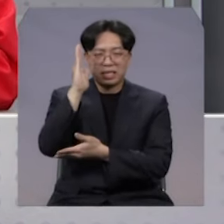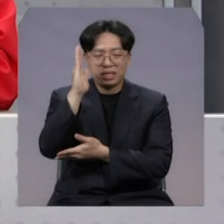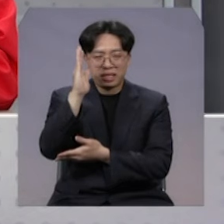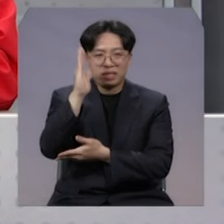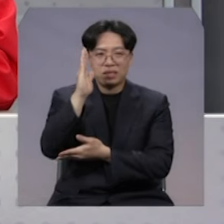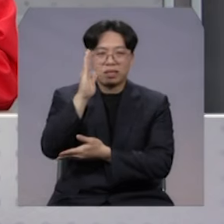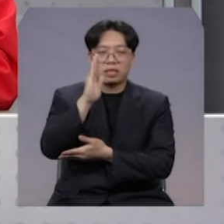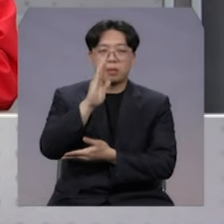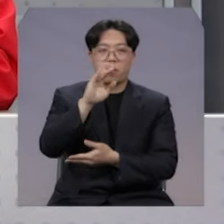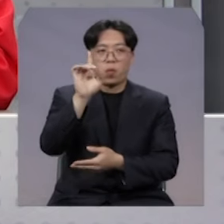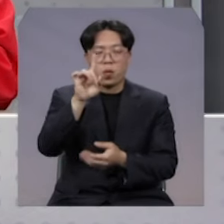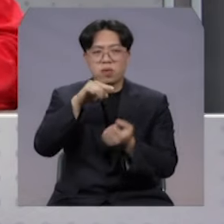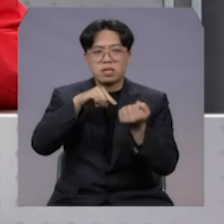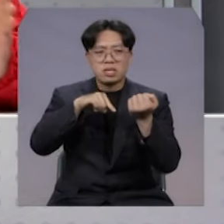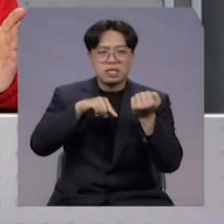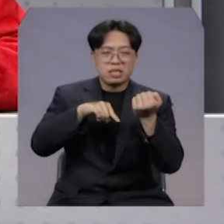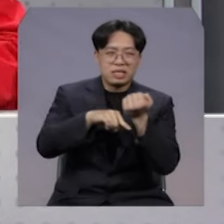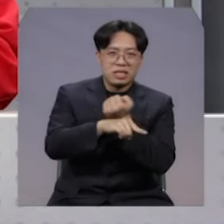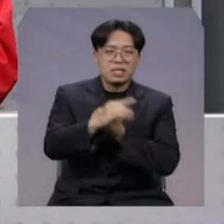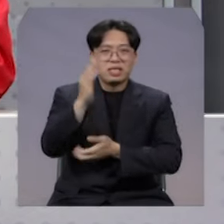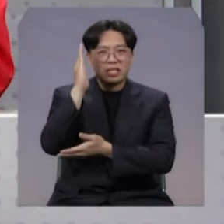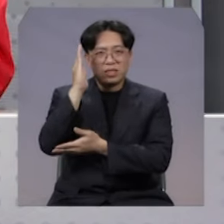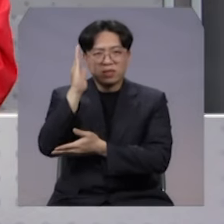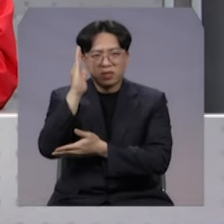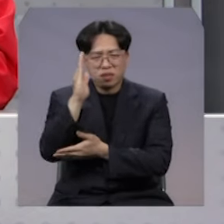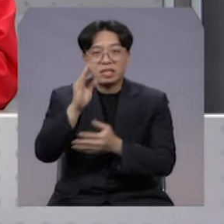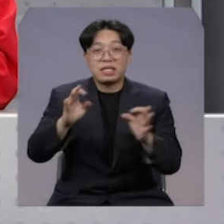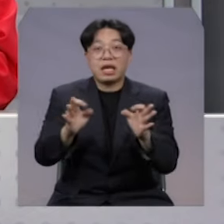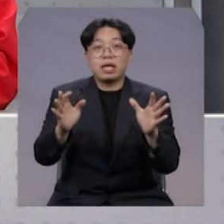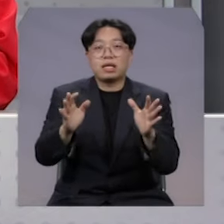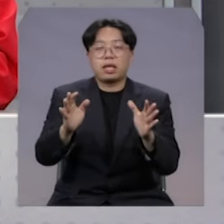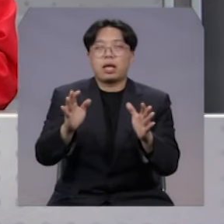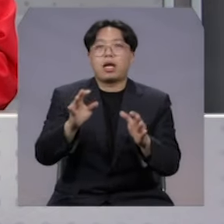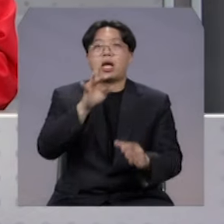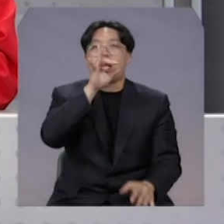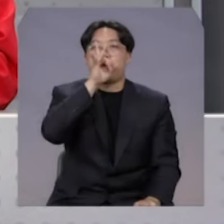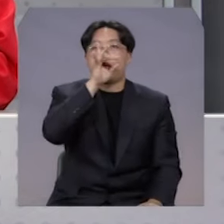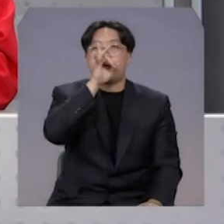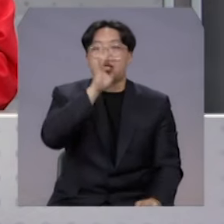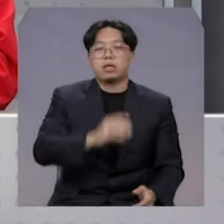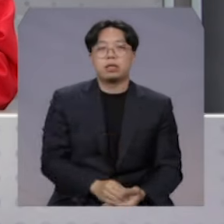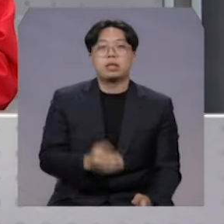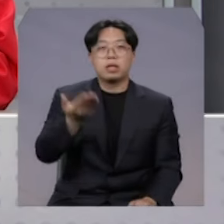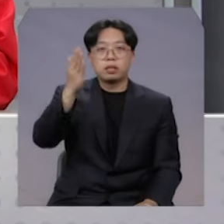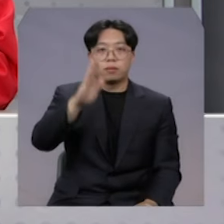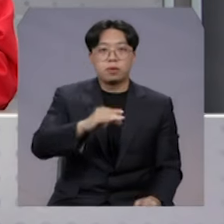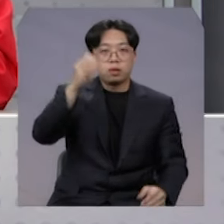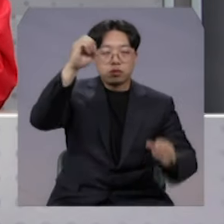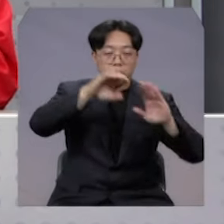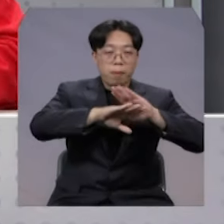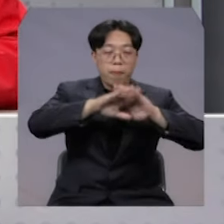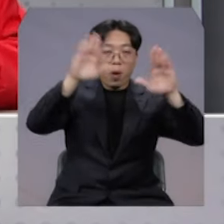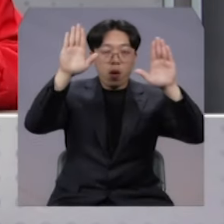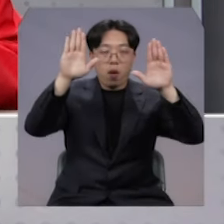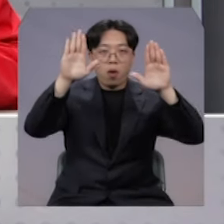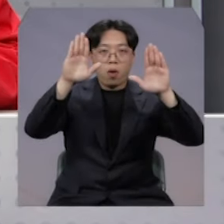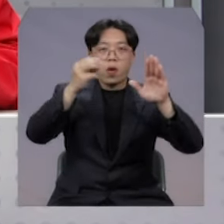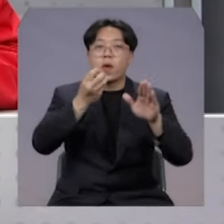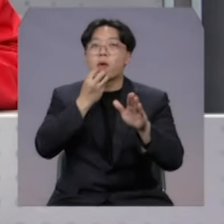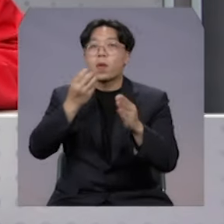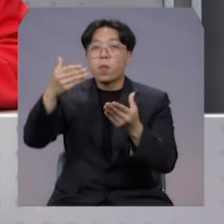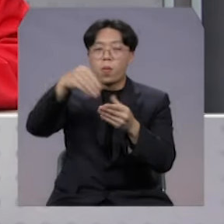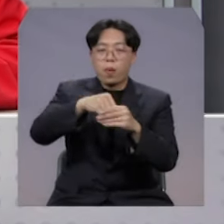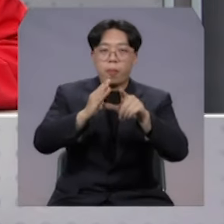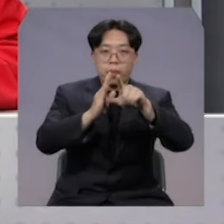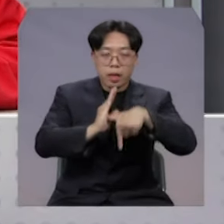하면 여기 지금 짧은 시간에 이야기할 수 없습니다. 그러나 우리의 광명시가 서울특별시민이 되면 우리가 안고 있는